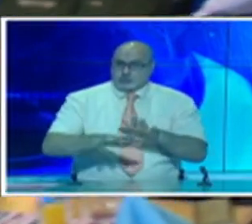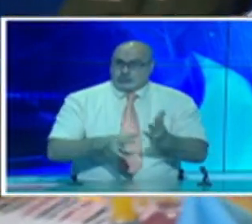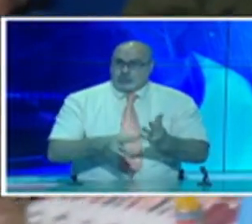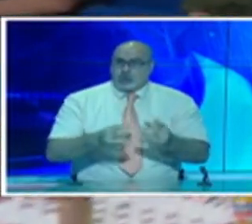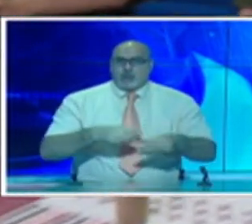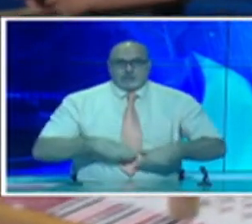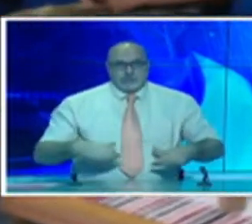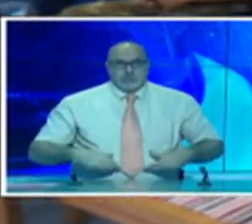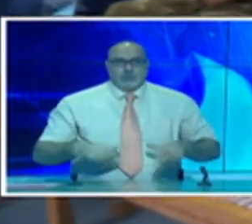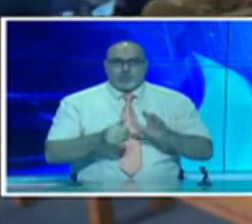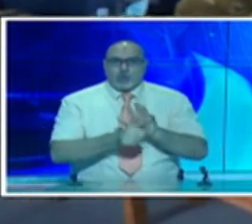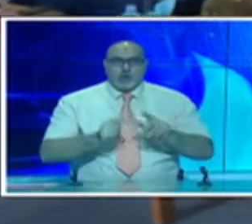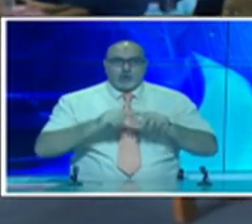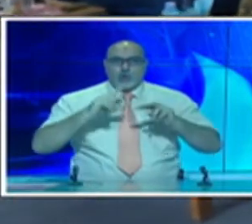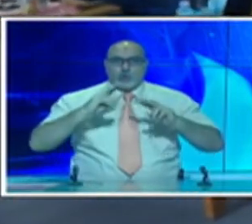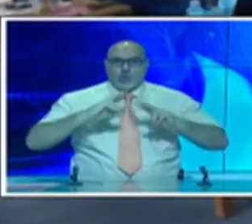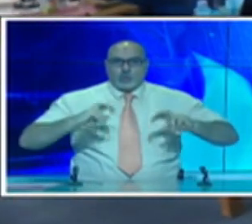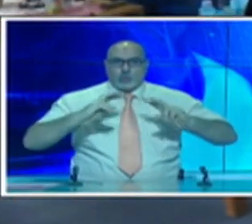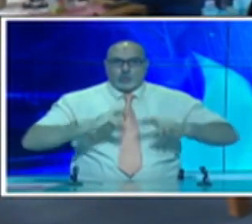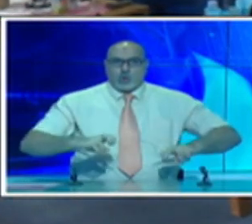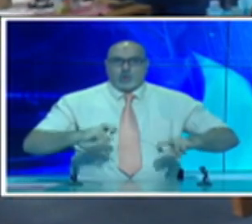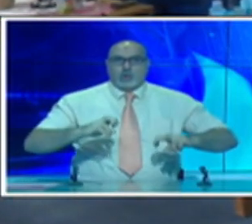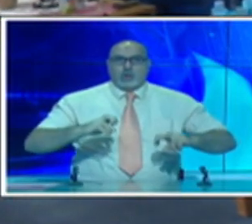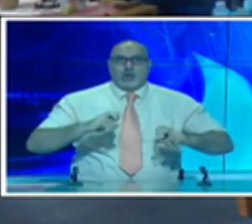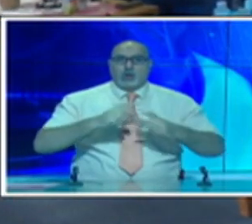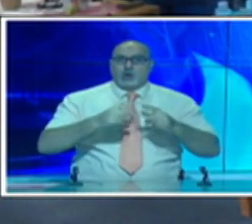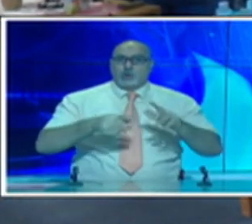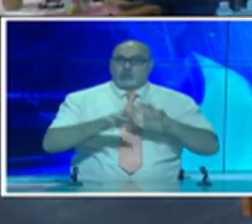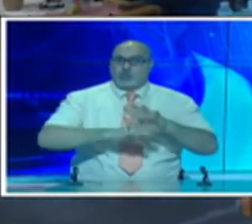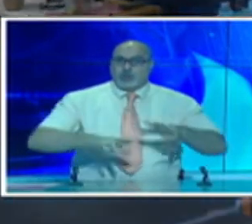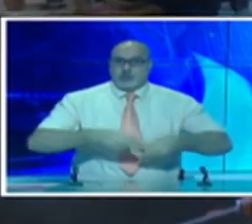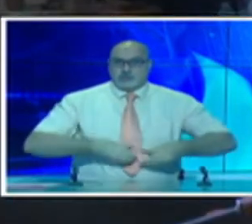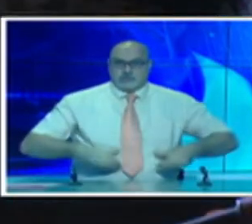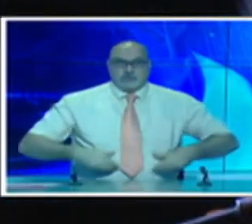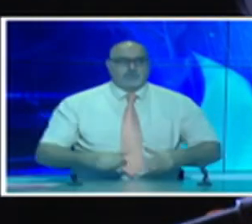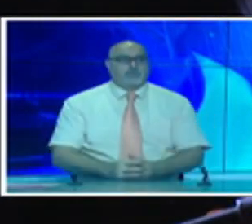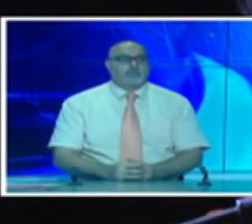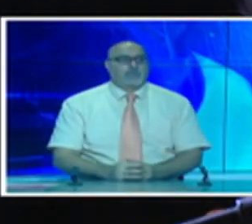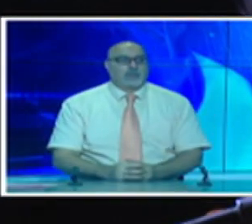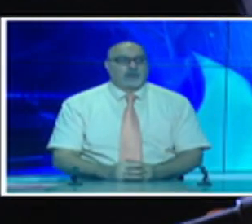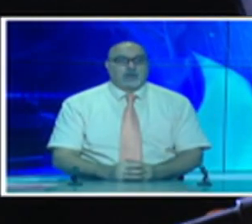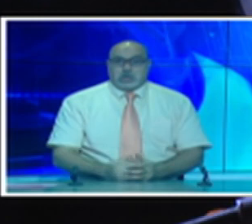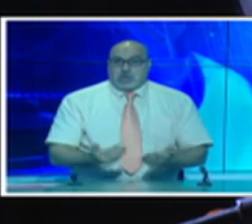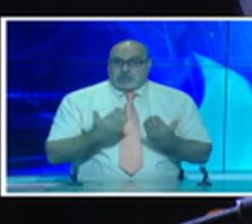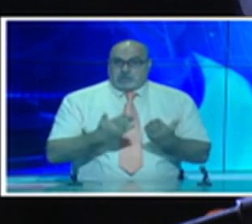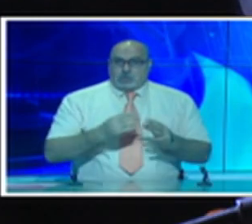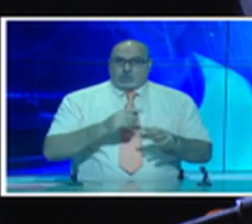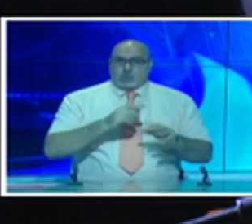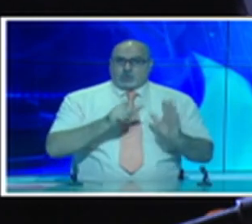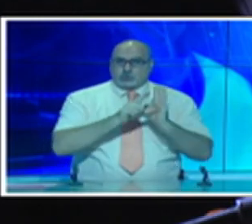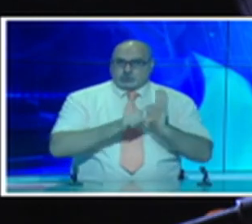والإطلاع بالدور الرقابي على مؤسسات الدولة على المستوى المحلي. الآن مسودة الدستور في المادة